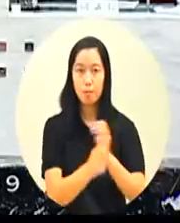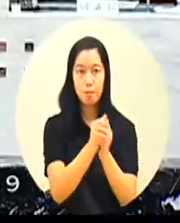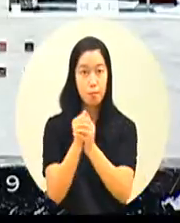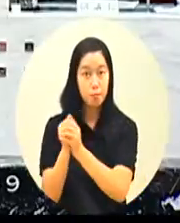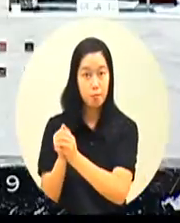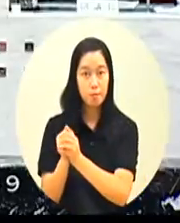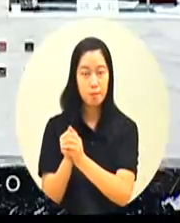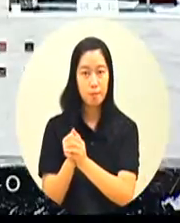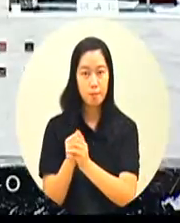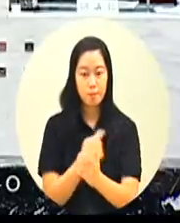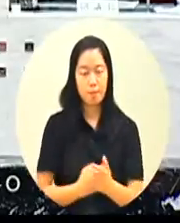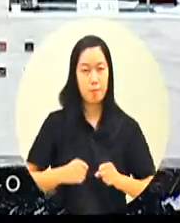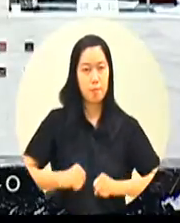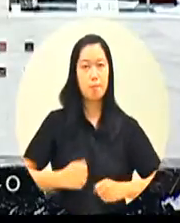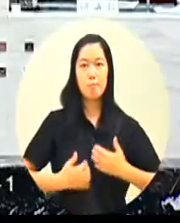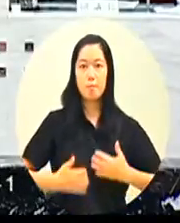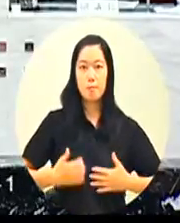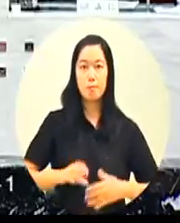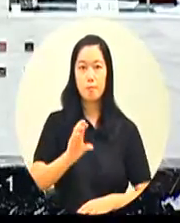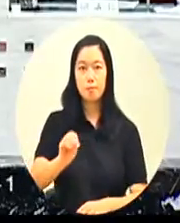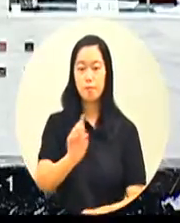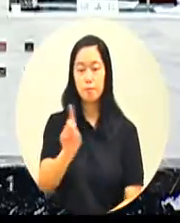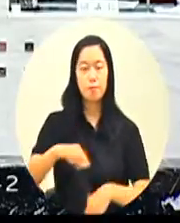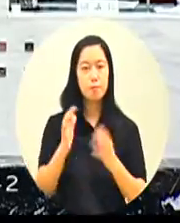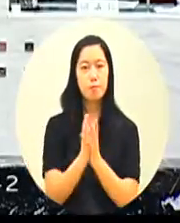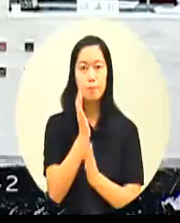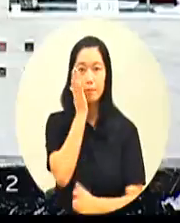家健康快乐，万事如意，谢谢。